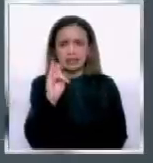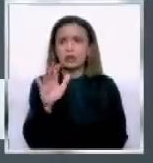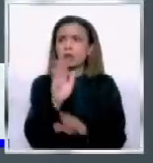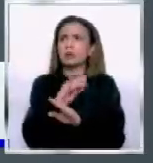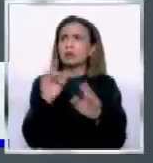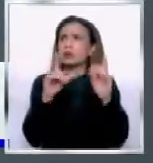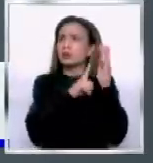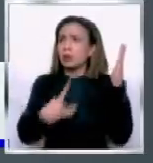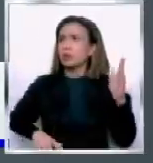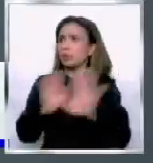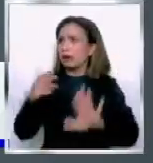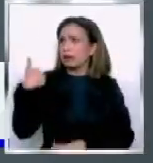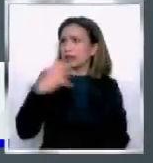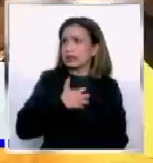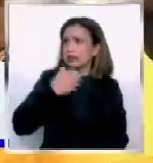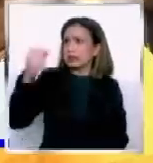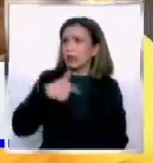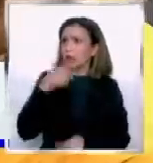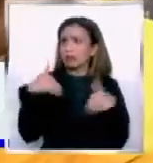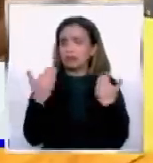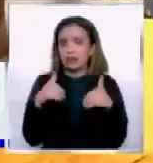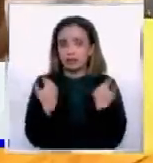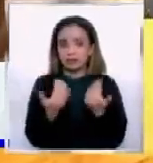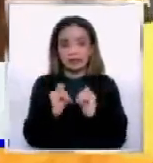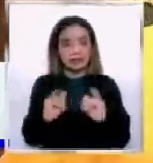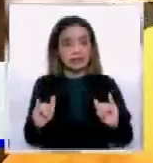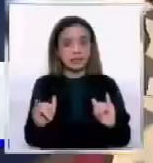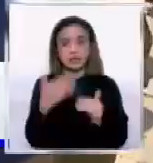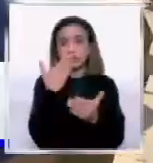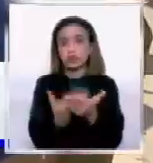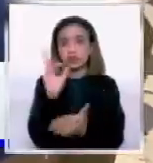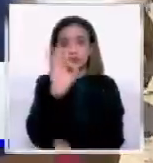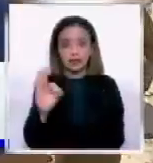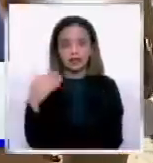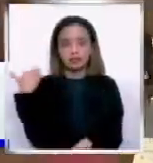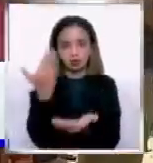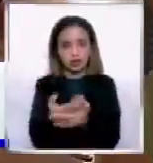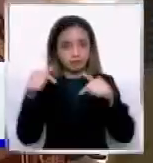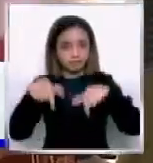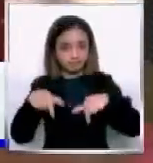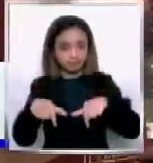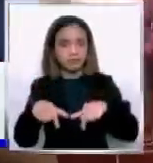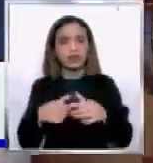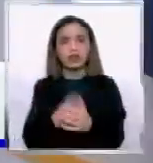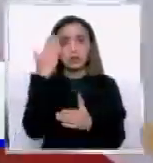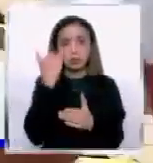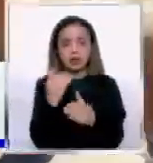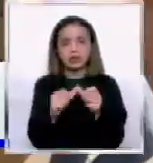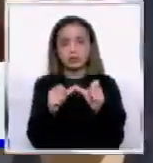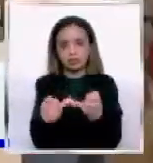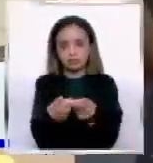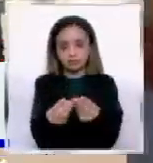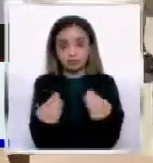pa man lubos ang magaling, pumunta pa rin siya rito sa Quiapo ngayong Biyernes Santo. Panata rin daw niya ito para sa tuluyang pagaling ng kanyang kapatid na may